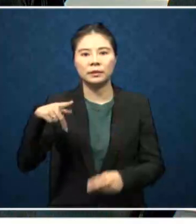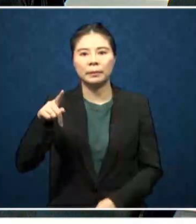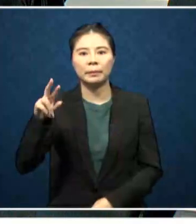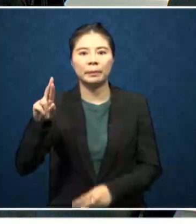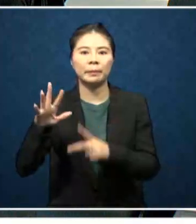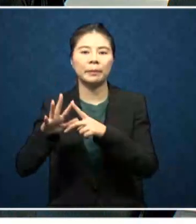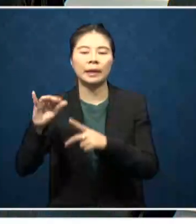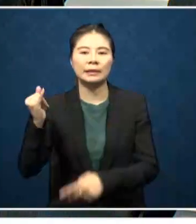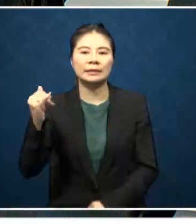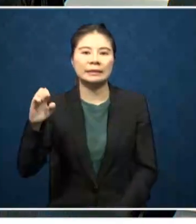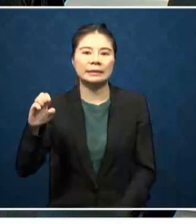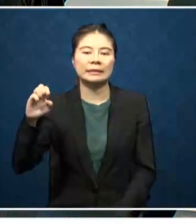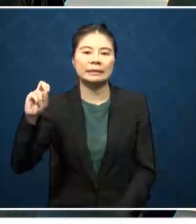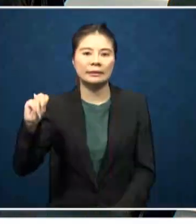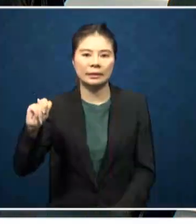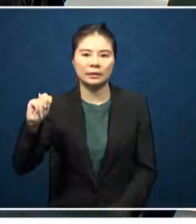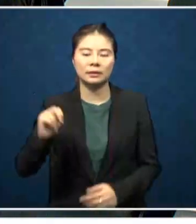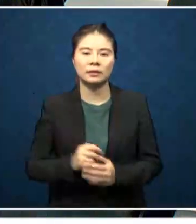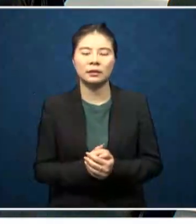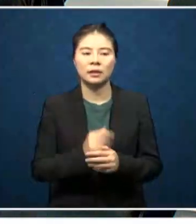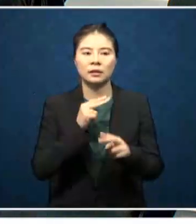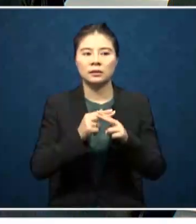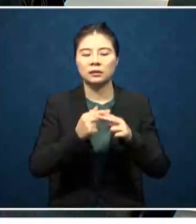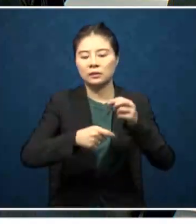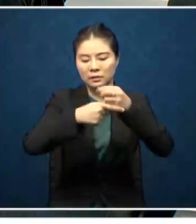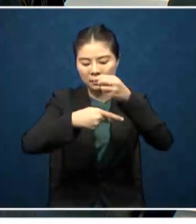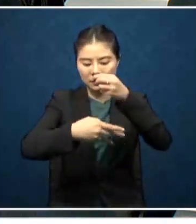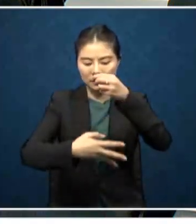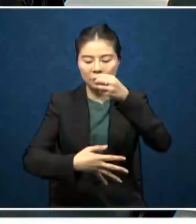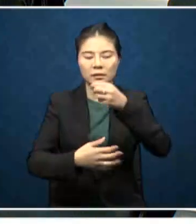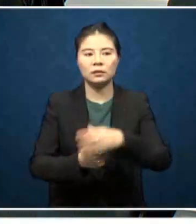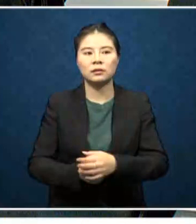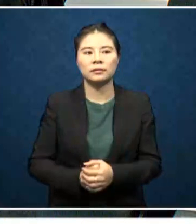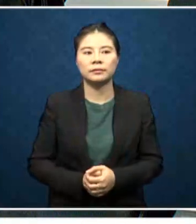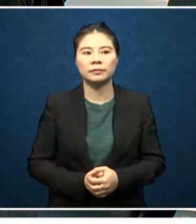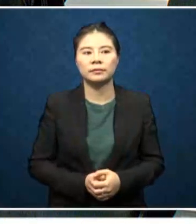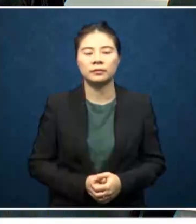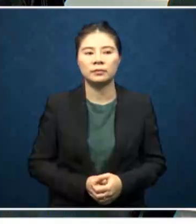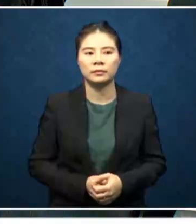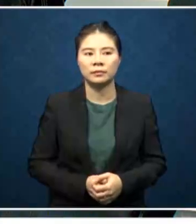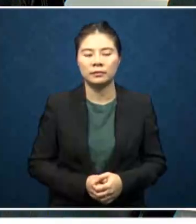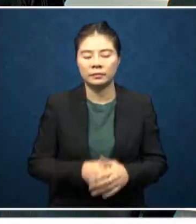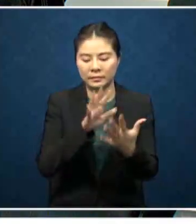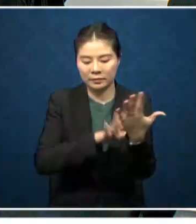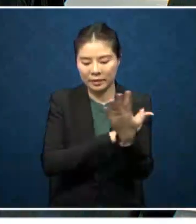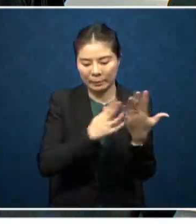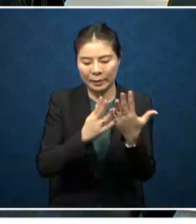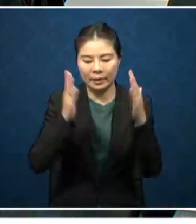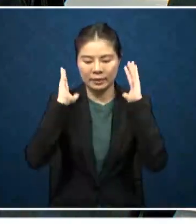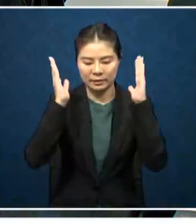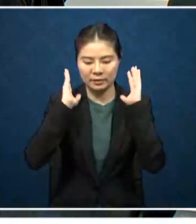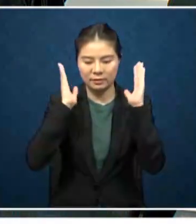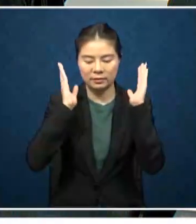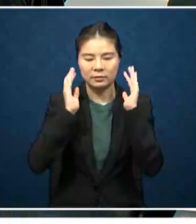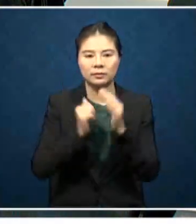จั่นตองขออนุญาตนำเรียนรายชื่อคณะกรรมาธิการวิสัญศึกษาและพิจารณาเสนอแนะแผนกลยุทธ์การส่งเสริม